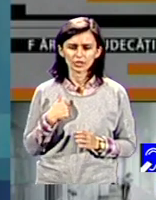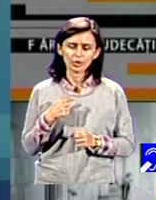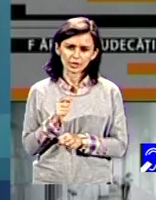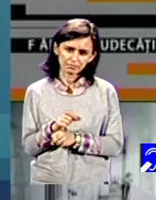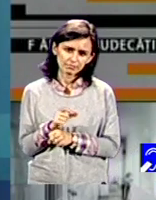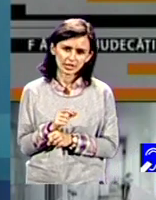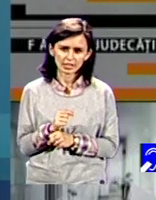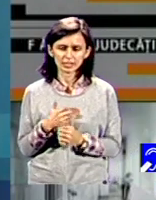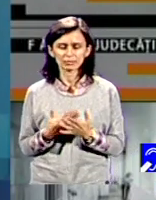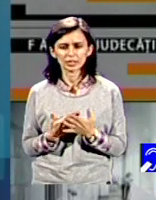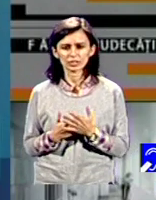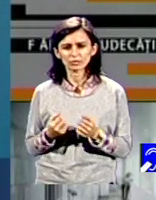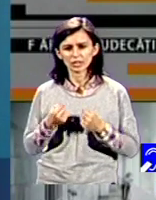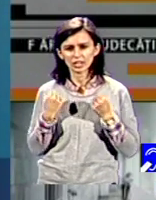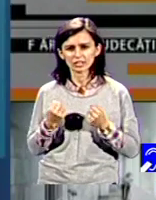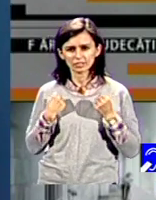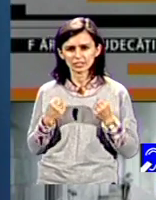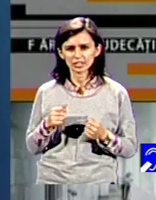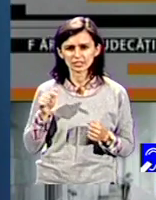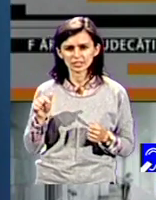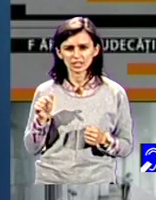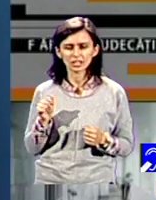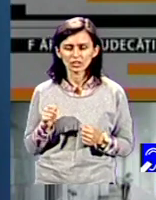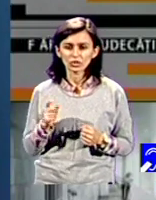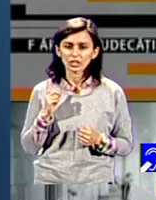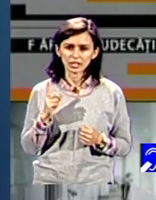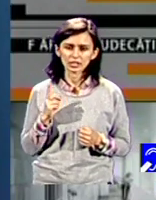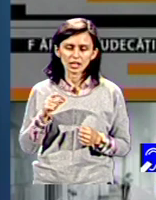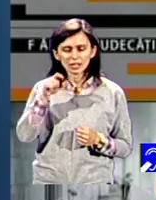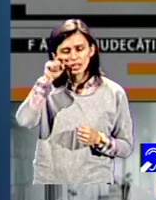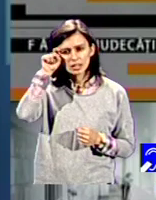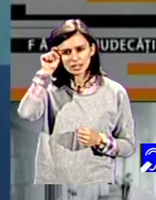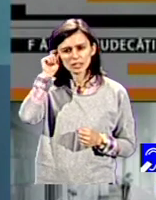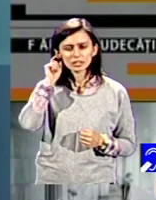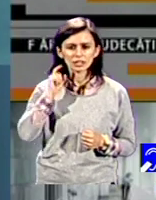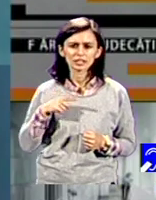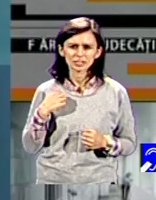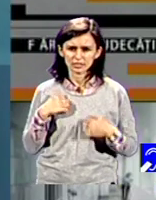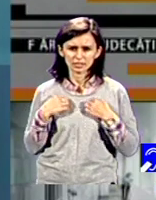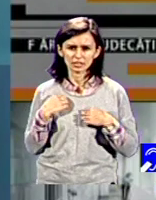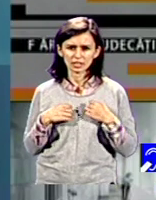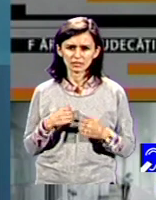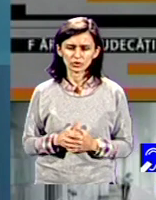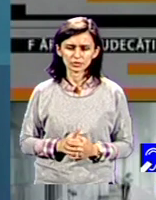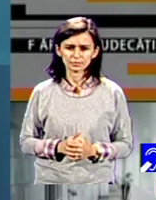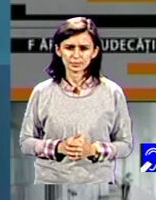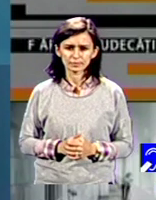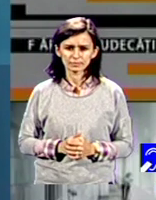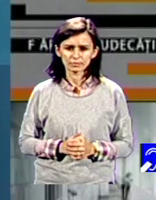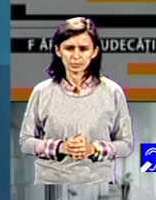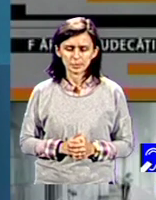activitățile in activitățile lor și așa mai departe de această dată e Cred că sunt iritații este extrem de insultător